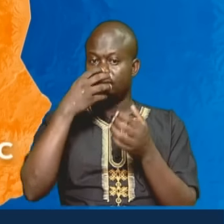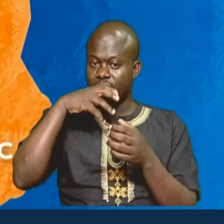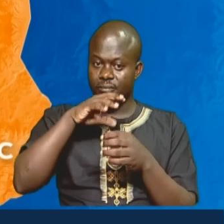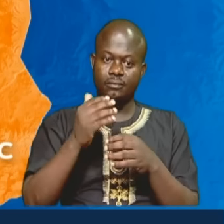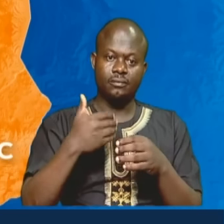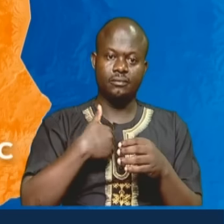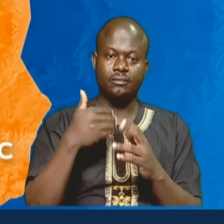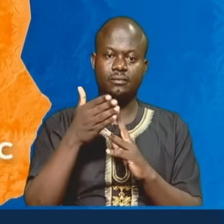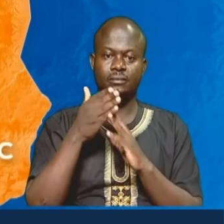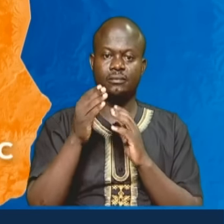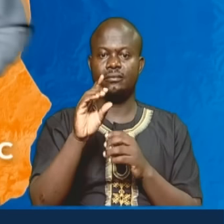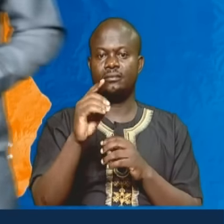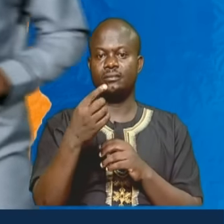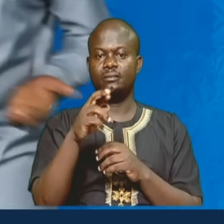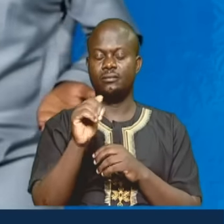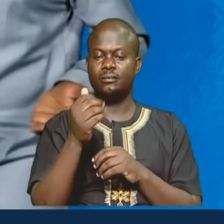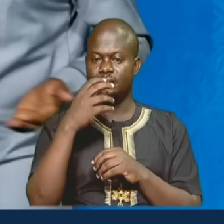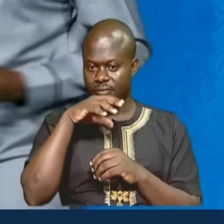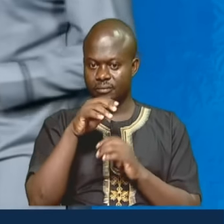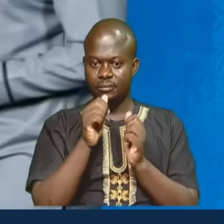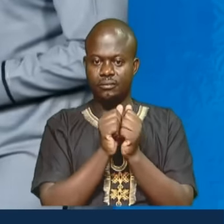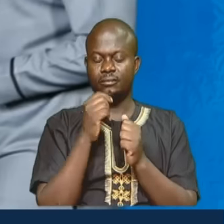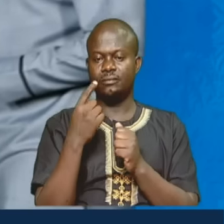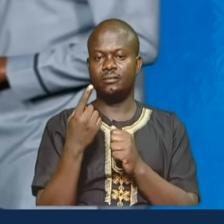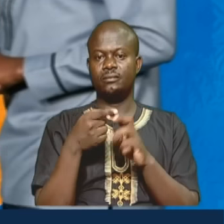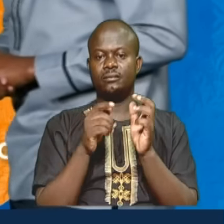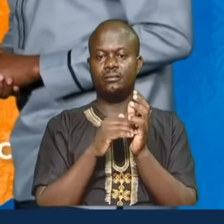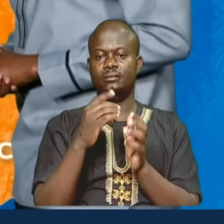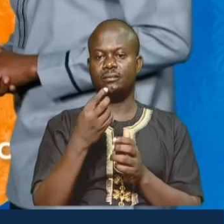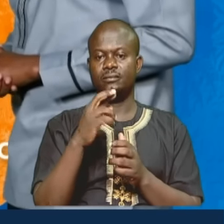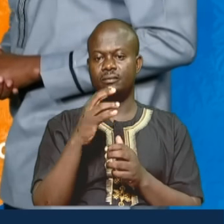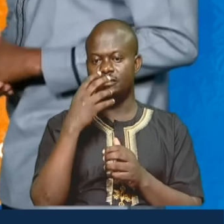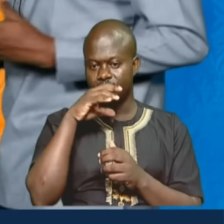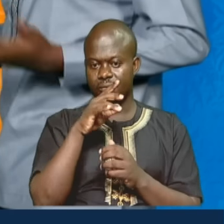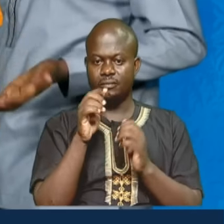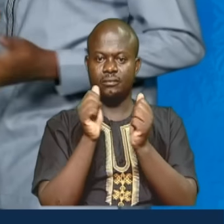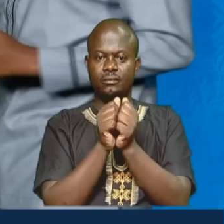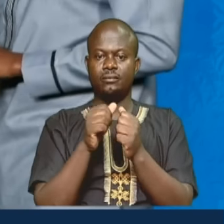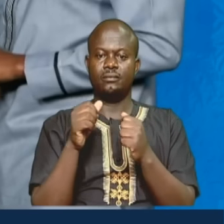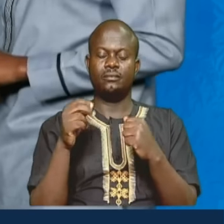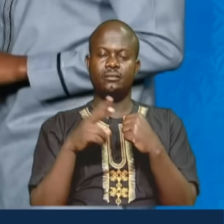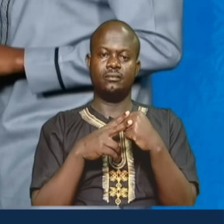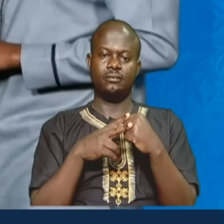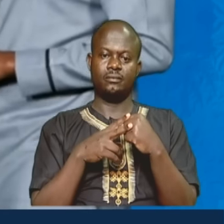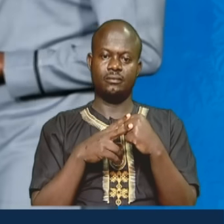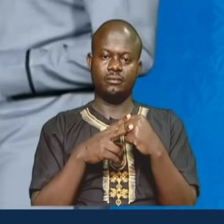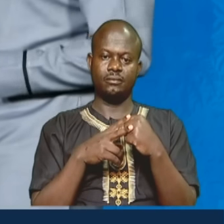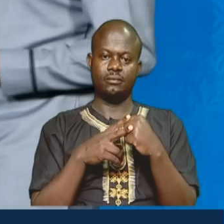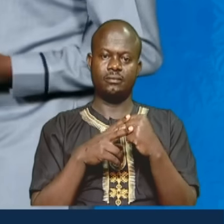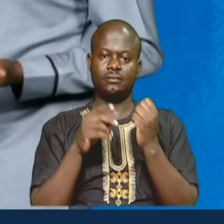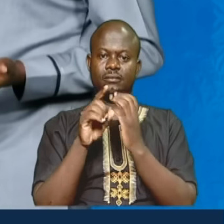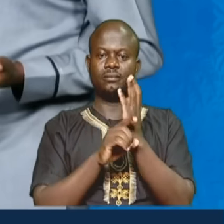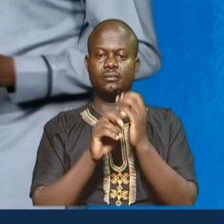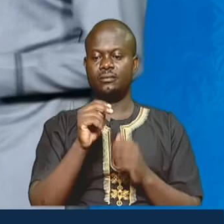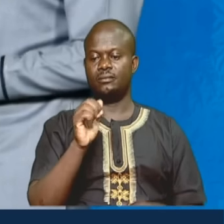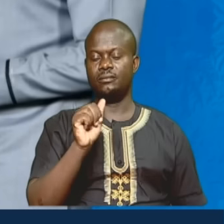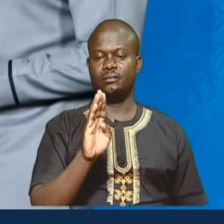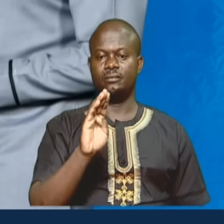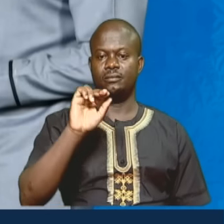kiri hagati ya dogere Celsius 12 ndetse na dogere Celsius 17. Akarere ka Nyabihu